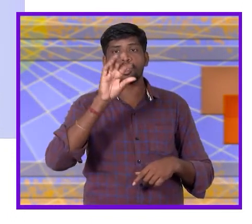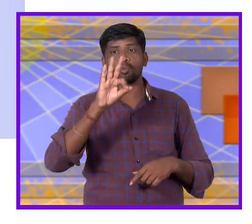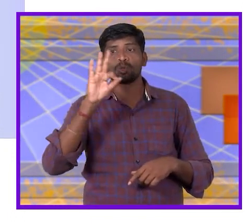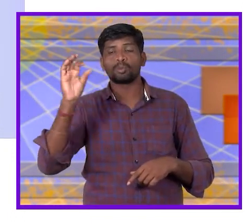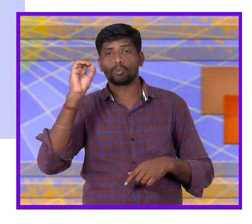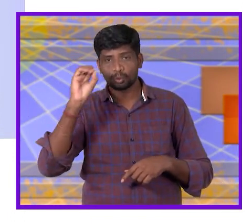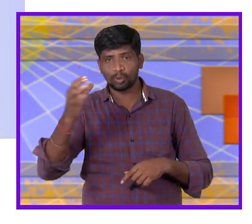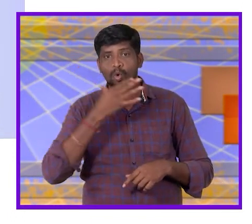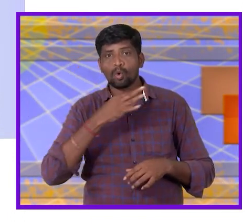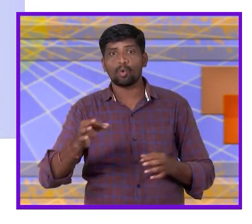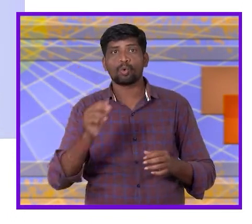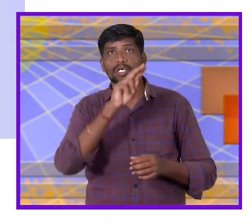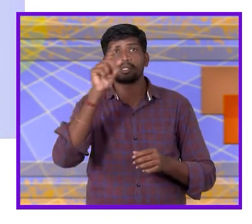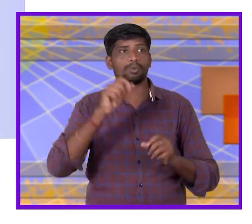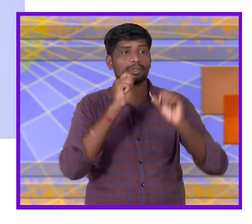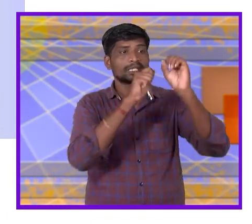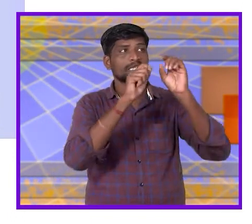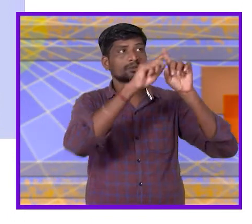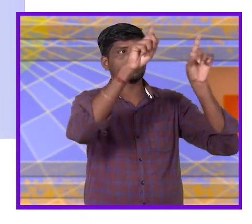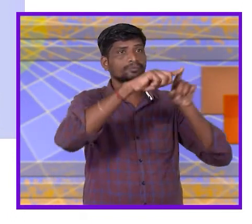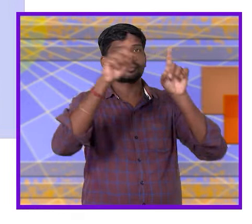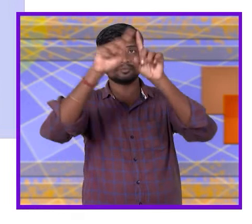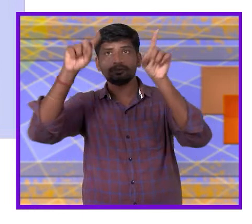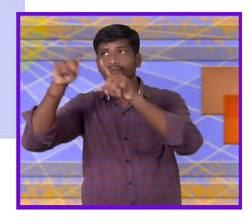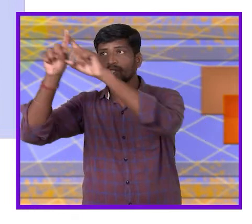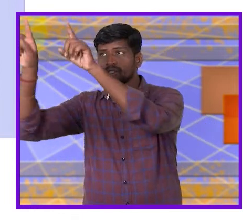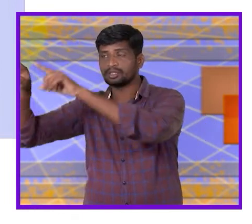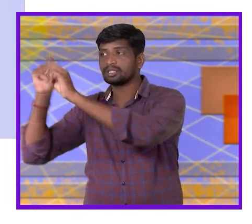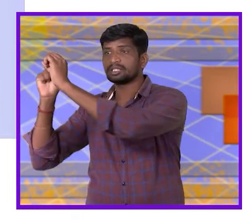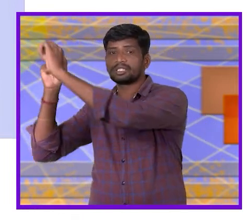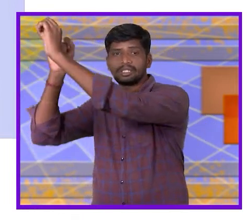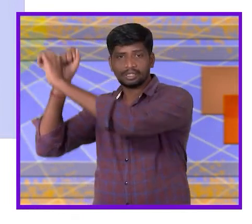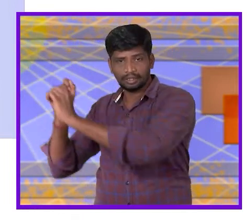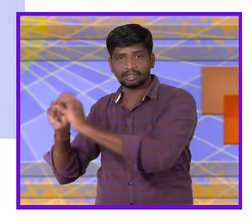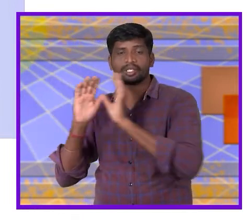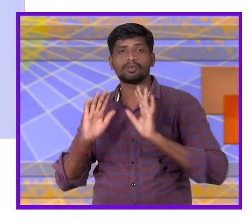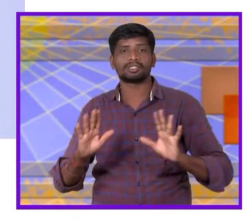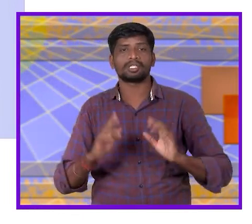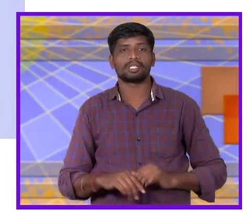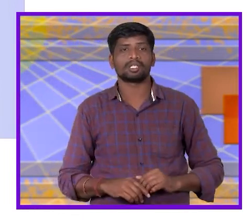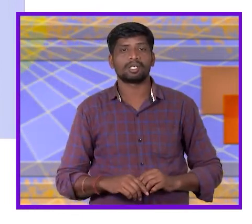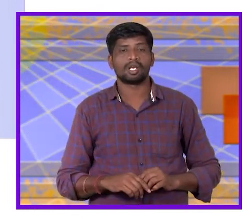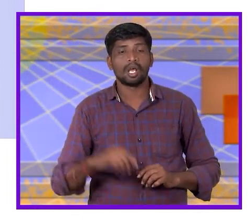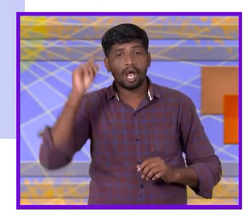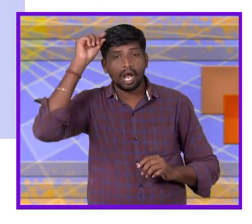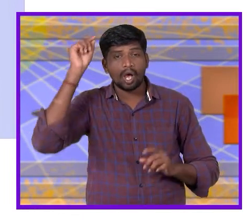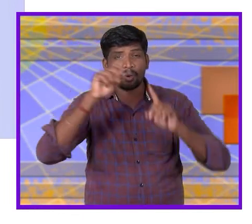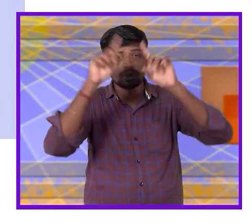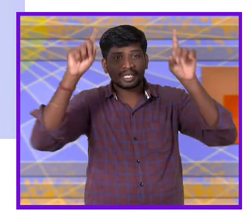குரட்பாக்களும் மிக அற்புதமாக செதுக்கப்பட்டிருக்கிறது. அறத்துப்பாலில் உள்ள திருக்குறள்கள் அத்தனையும் கருநிற பளிங்கு